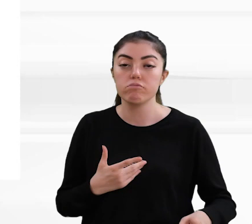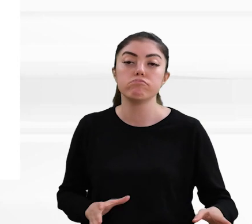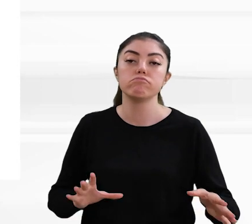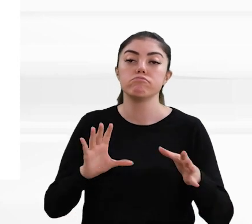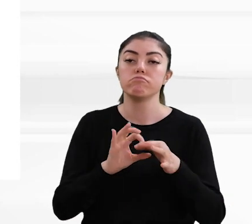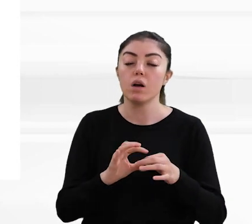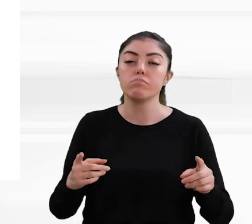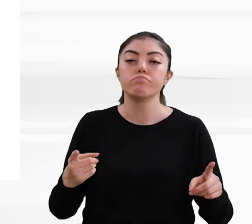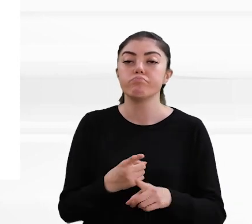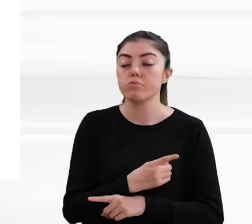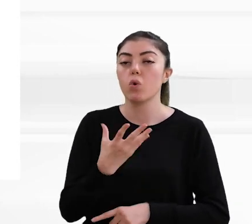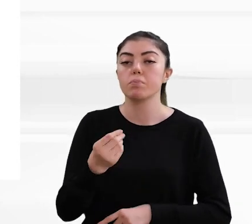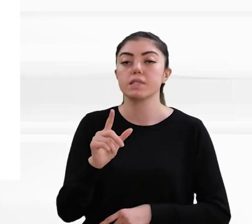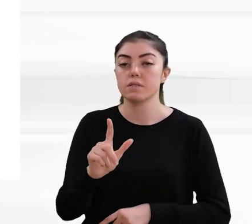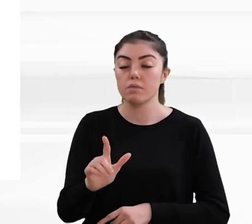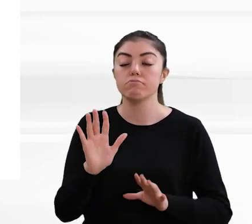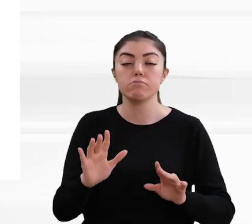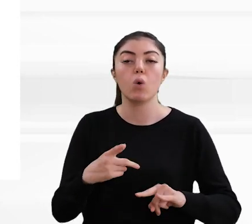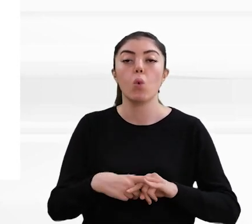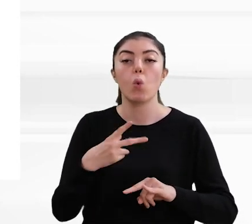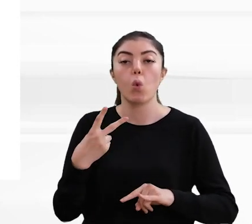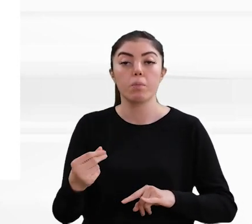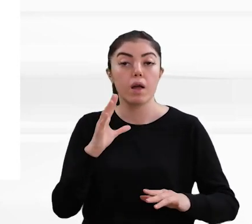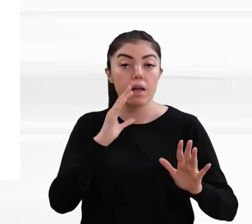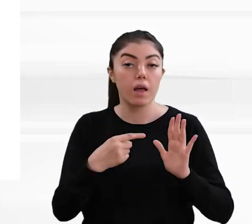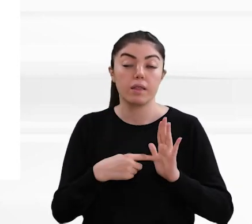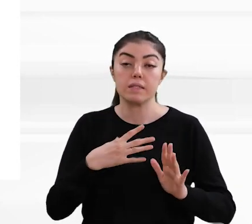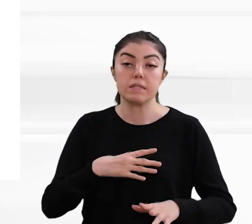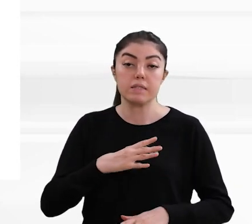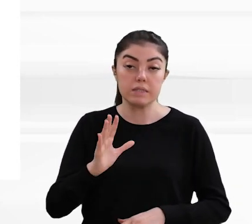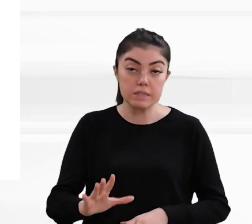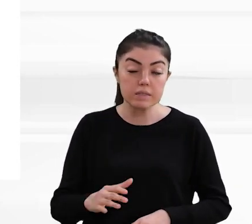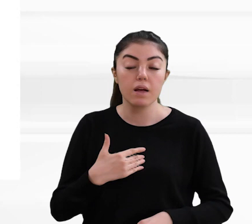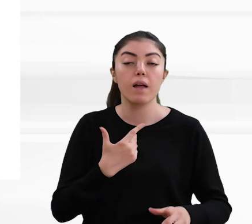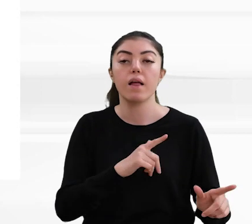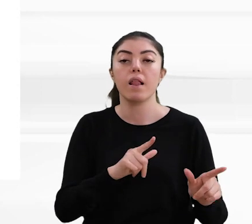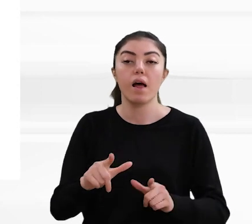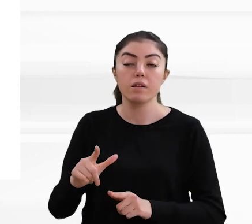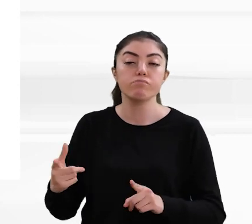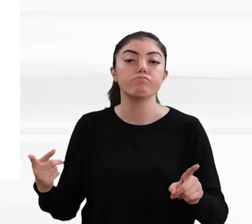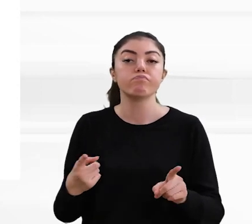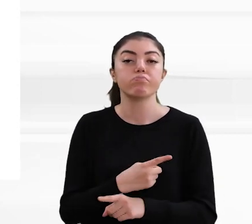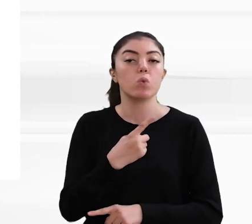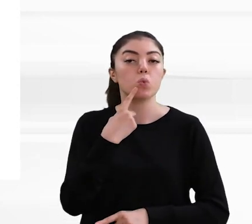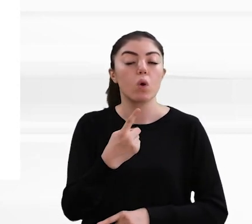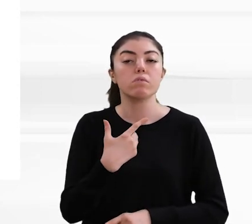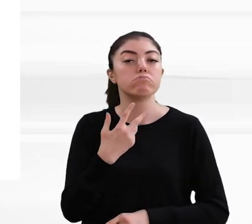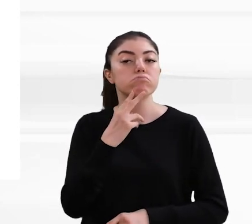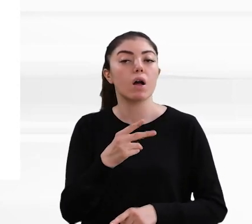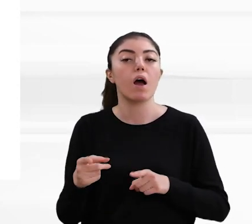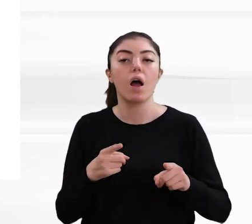bağlanabileceği reseptörleri bulunması gerekir Bir hormon gösterilmesi için bu ilgili reseptör